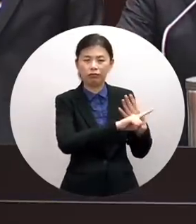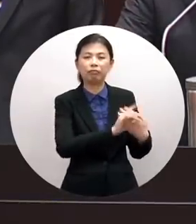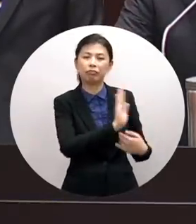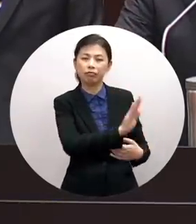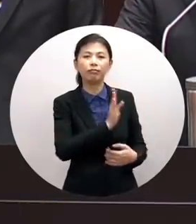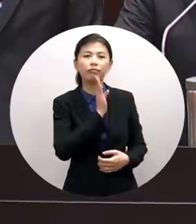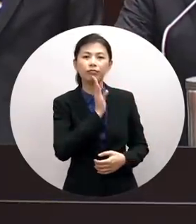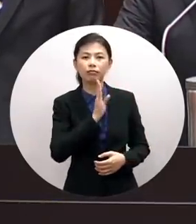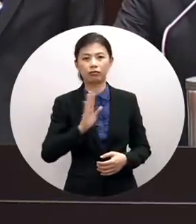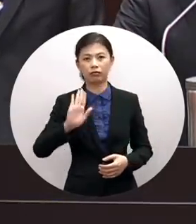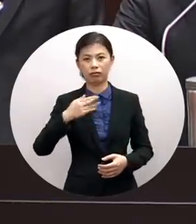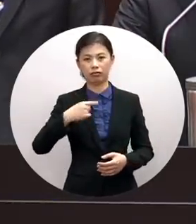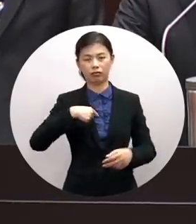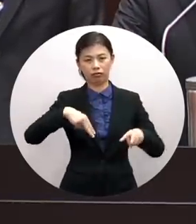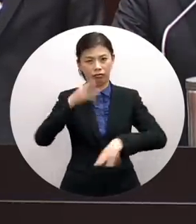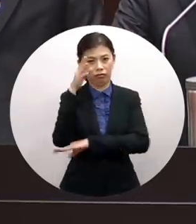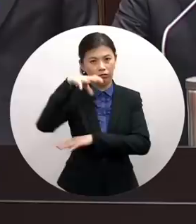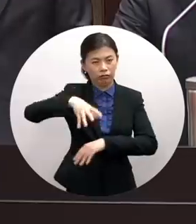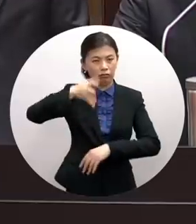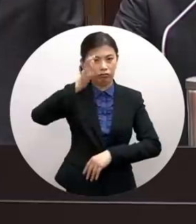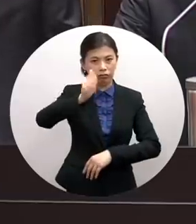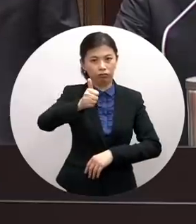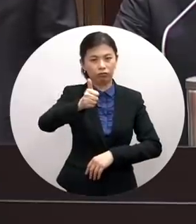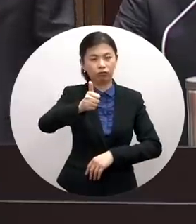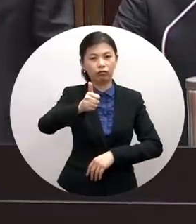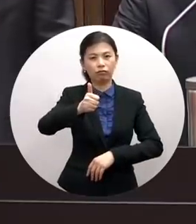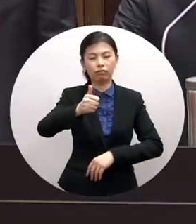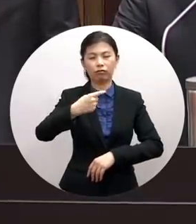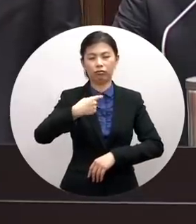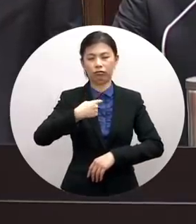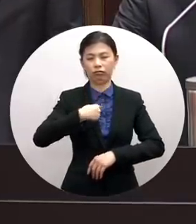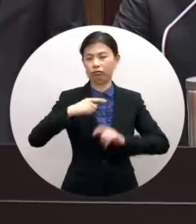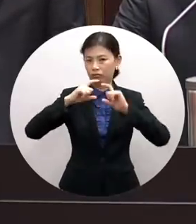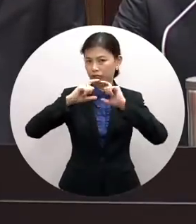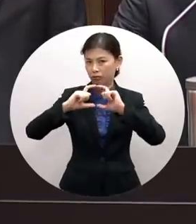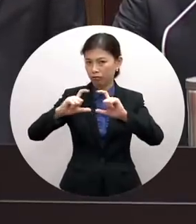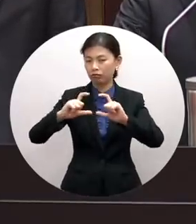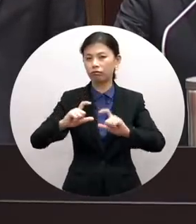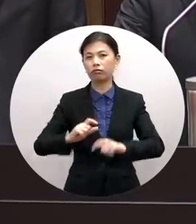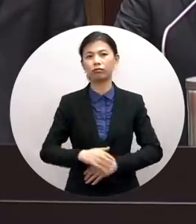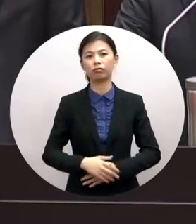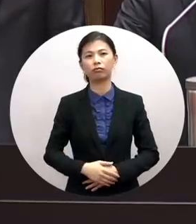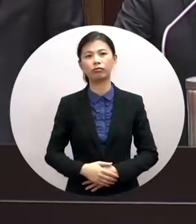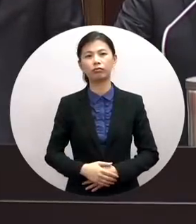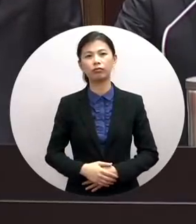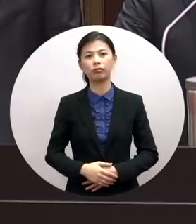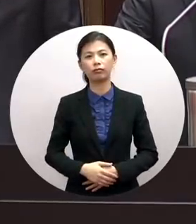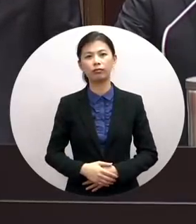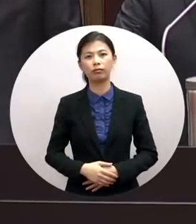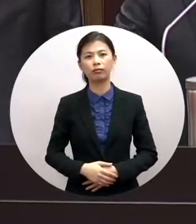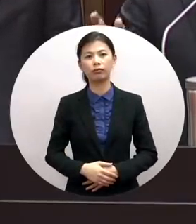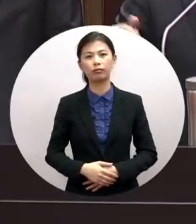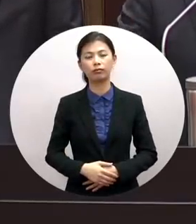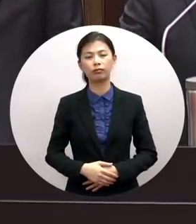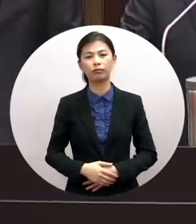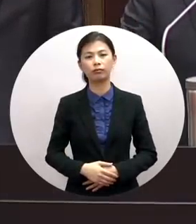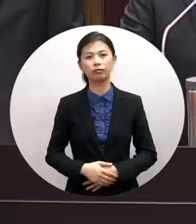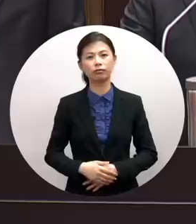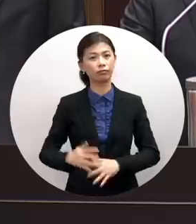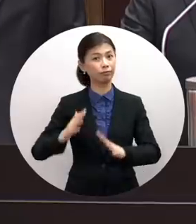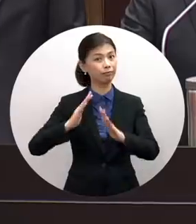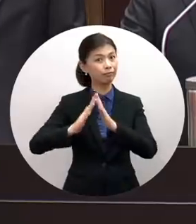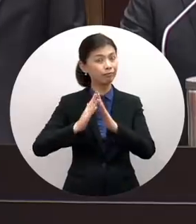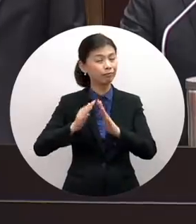长、全国最高行政首长，我在这里回答委员的指教。 是， 战